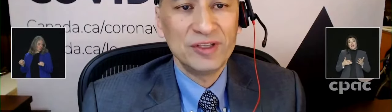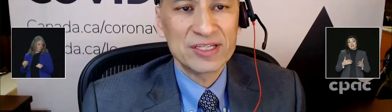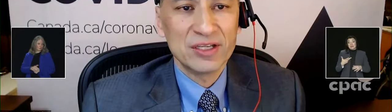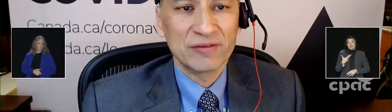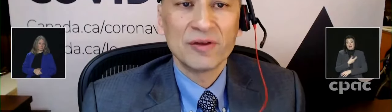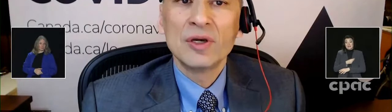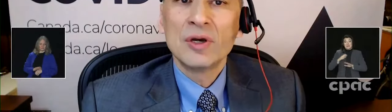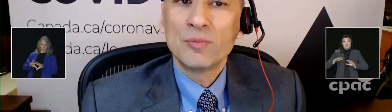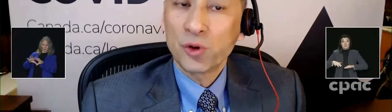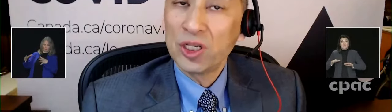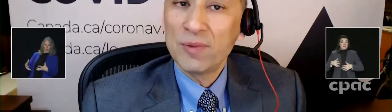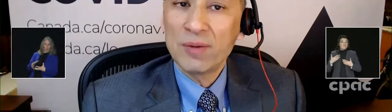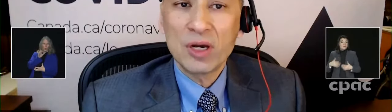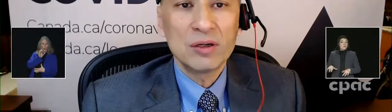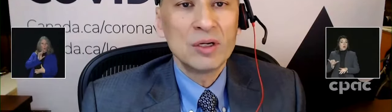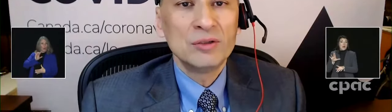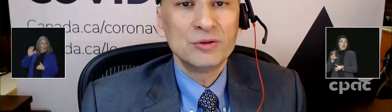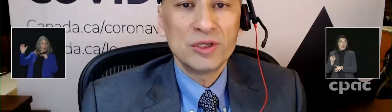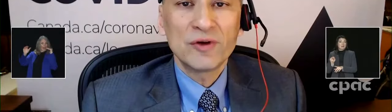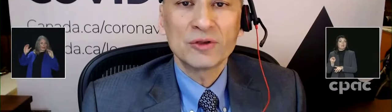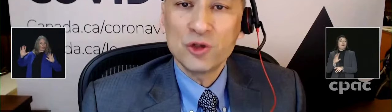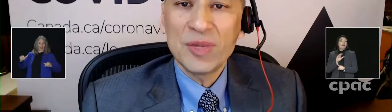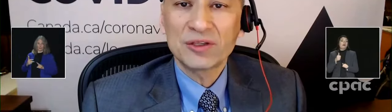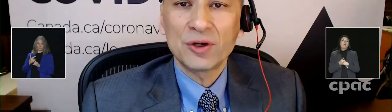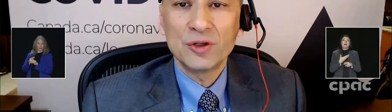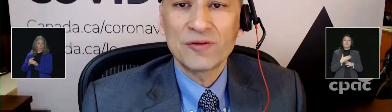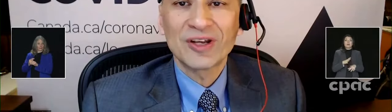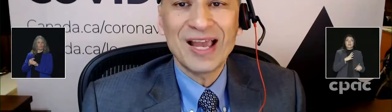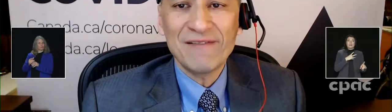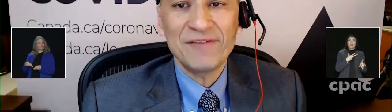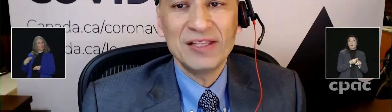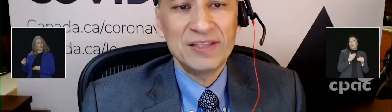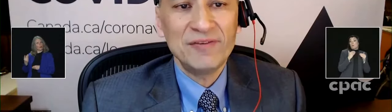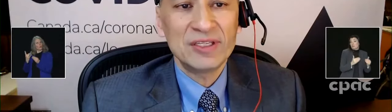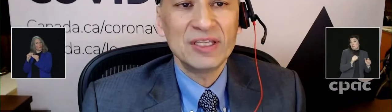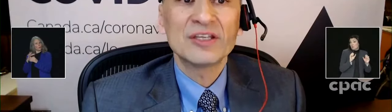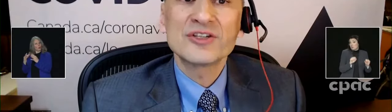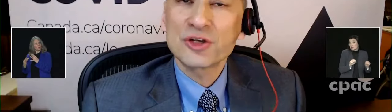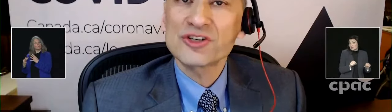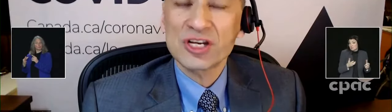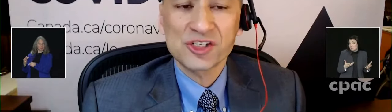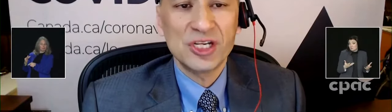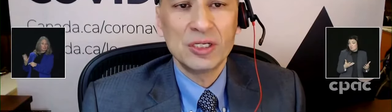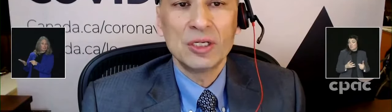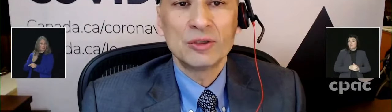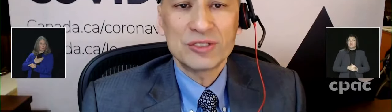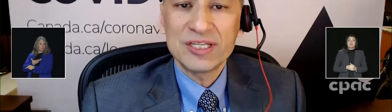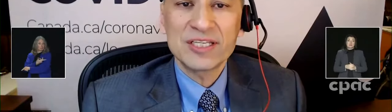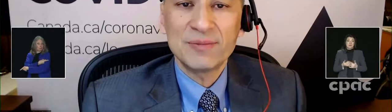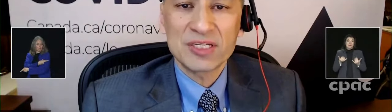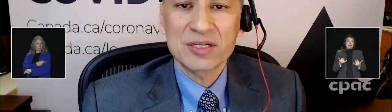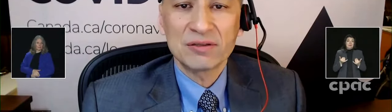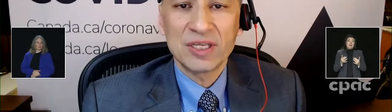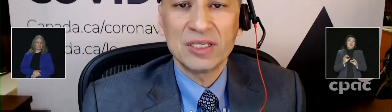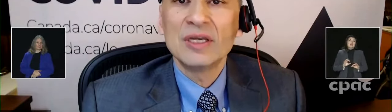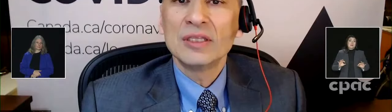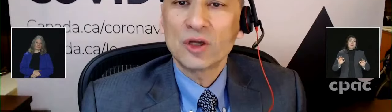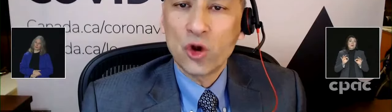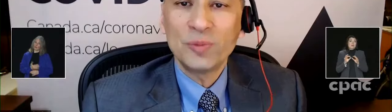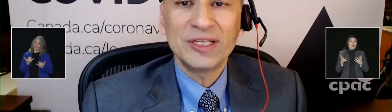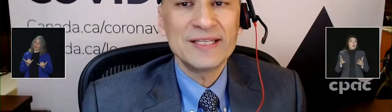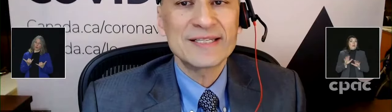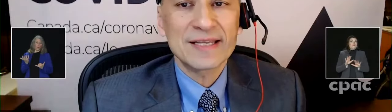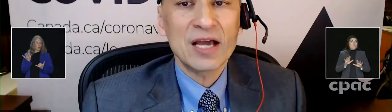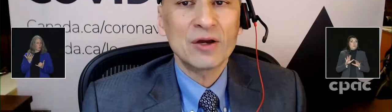la COVID-19. Pour le moment, nous devons tout mettre en œuvre afin d'éviter de surcharger nos systèmes de santé,